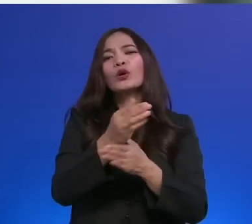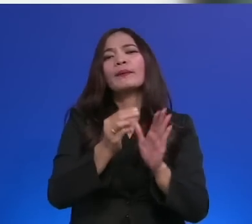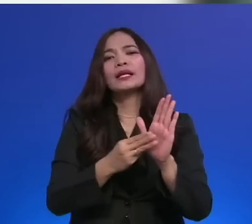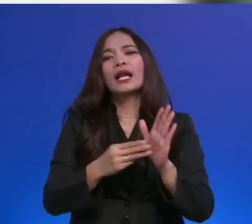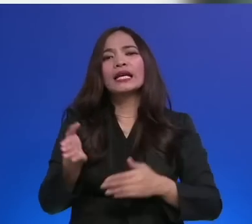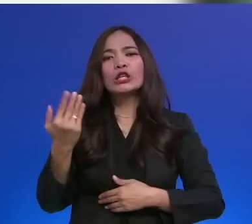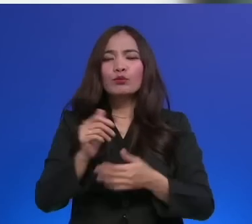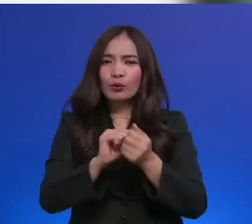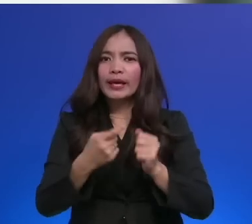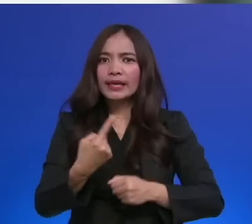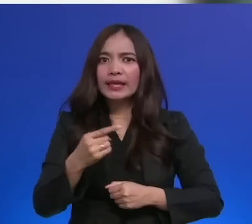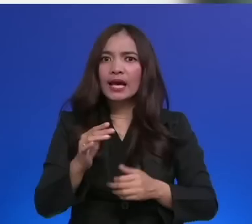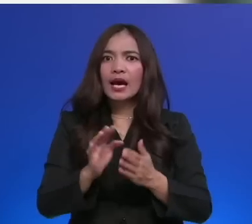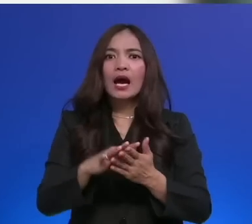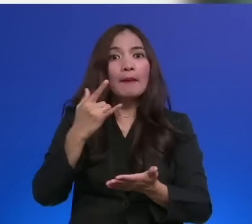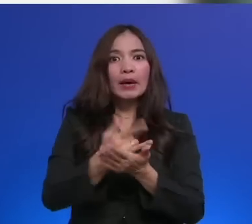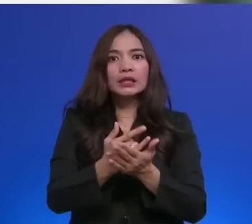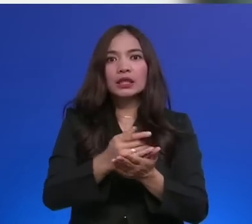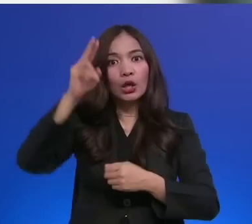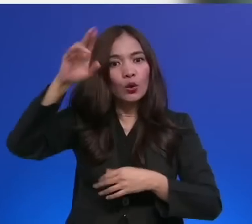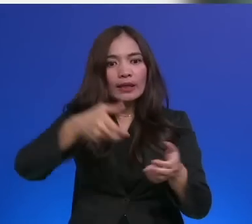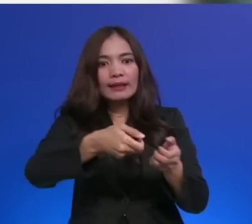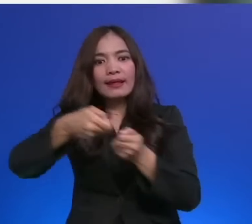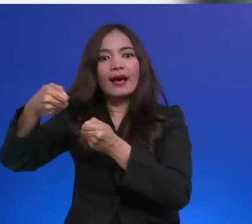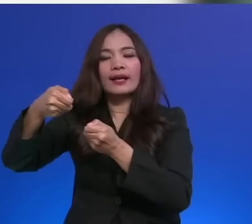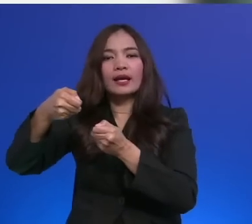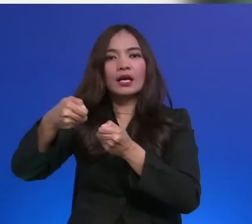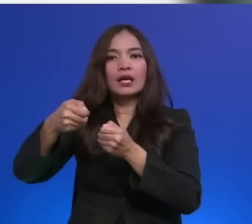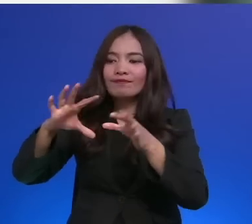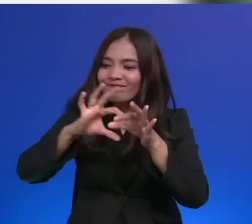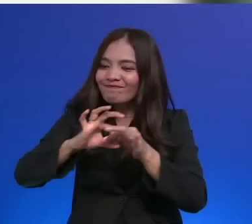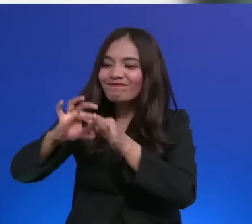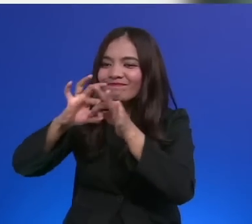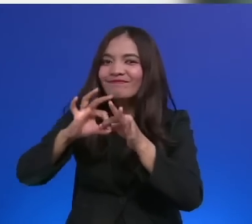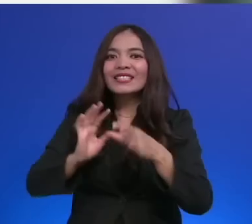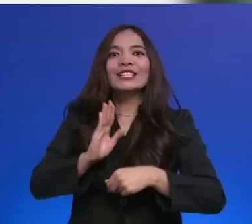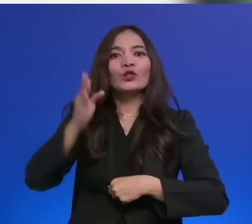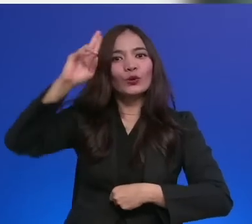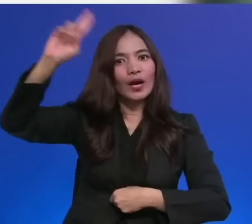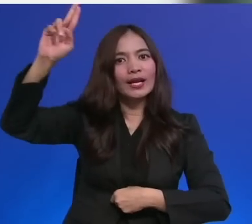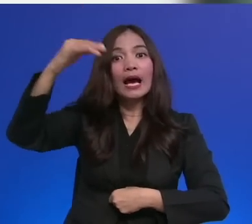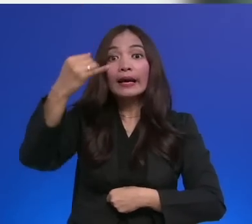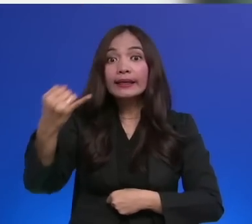hidup, supaya kita bisa ditarik, ya, berurusan dengan Tuhan. Dan pada akhirnya,